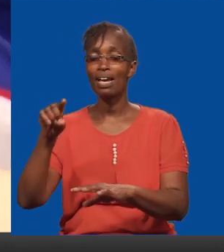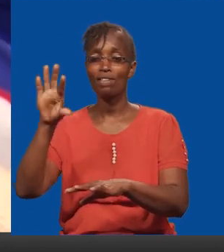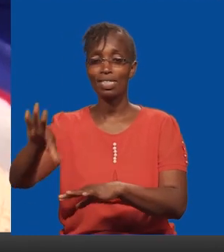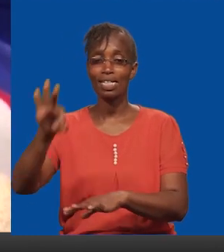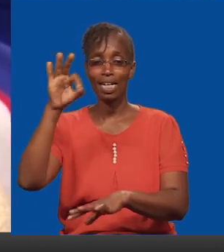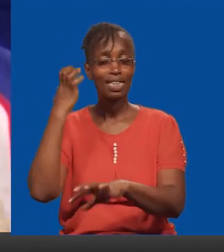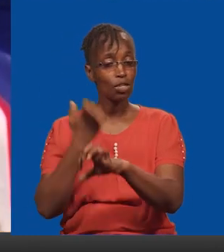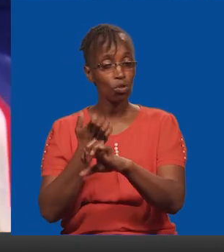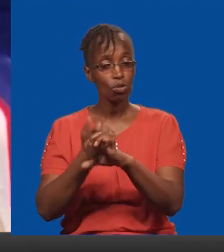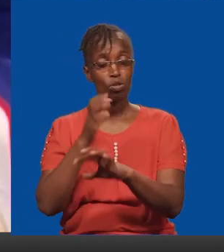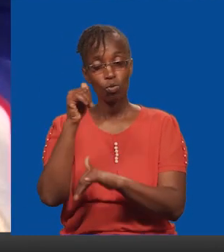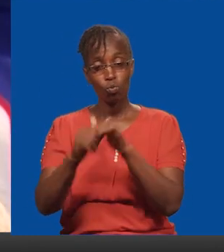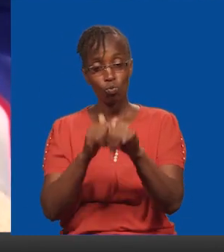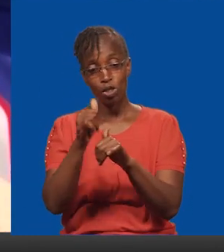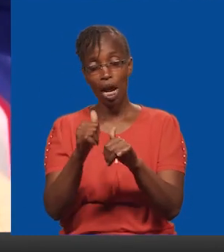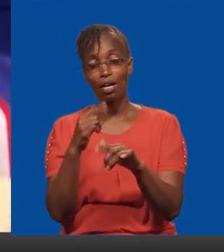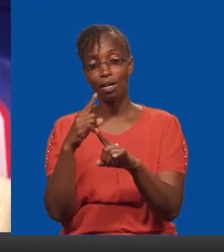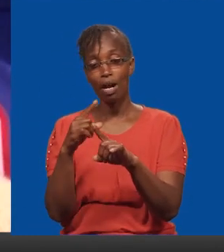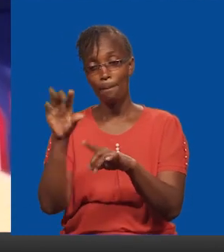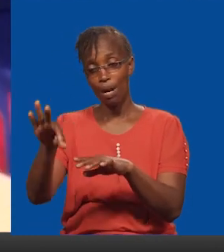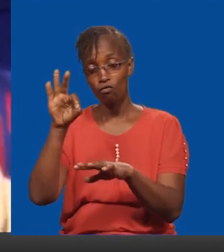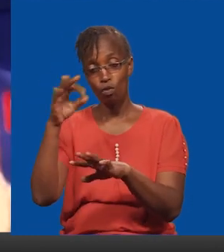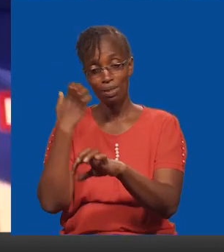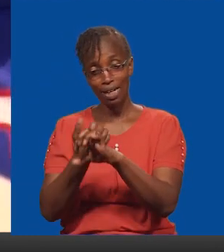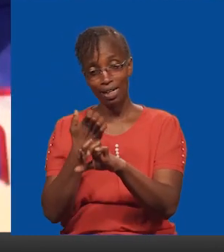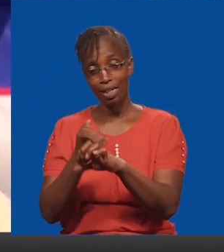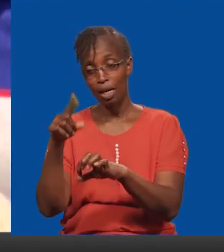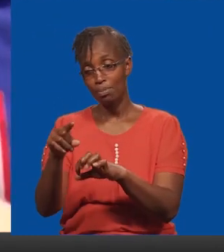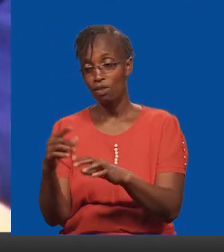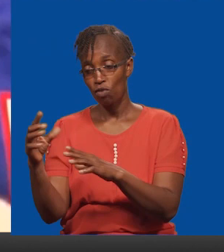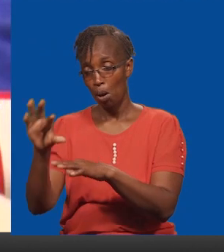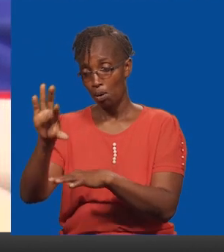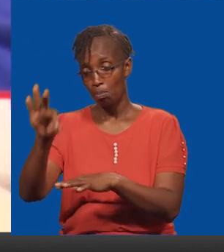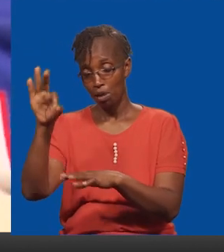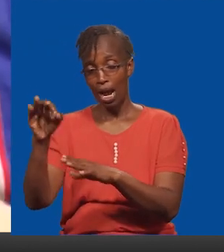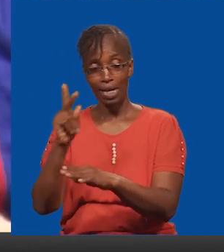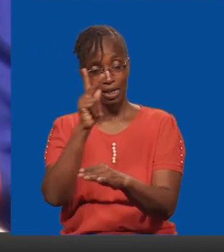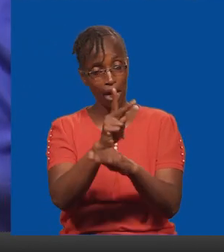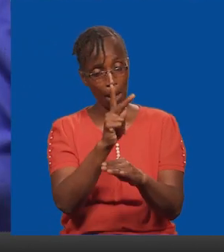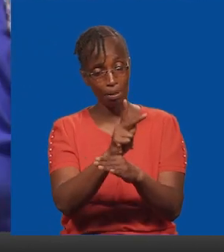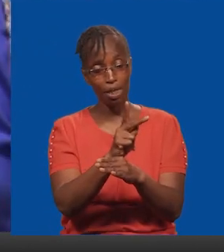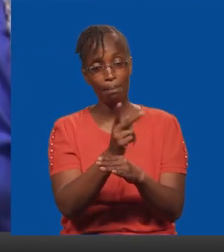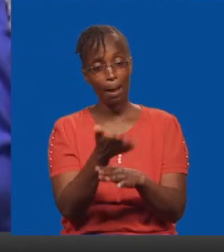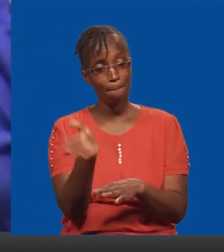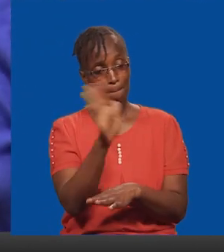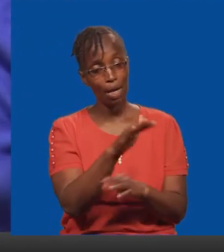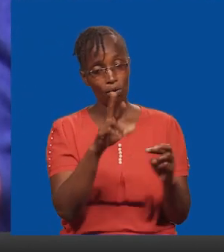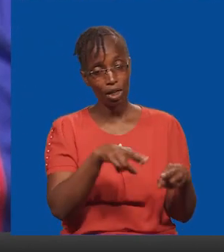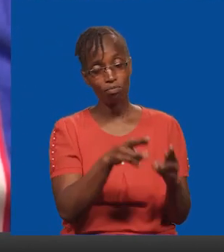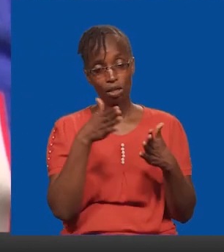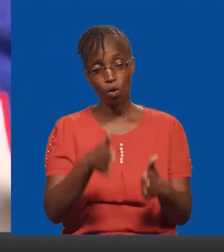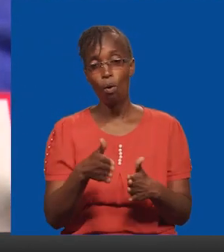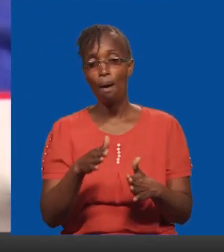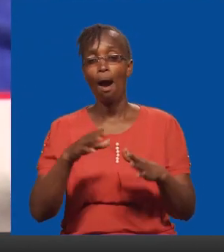ananyang'anywa. Sasa anachukua mawe zenye zilitolewa kwa barabara, zilitolewa sikaibokana. Eya akazichukua tena, akazirejesha